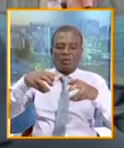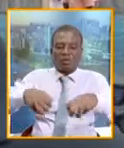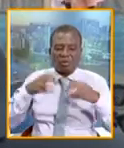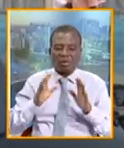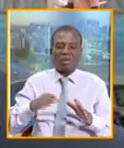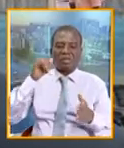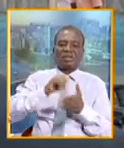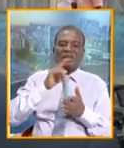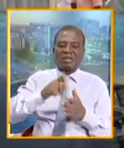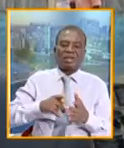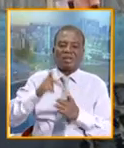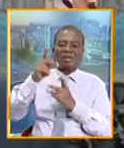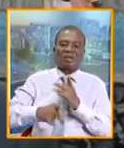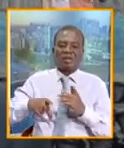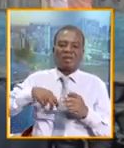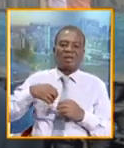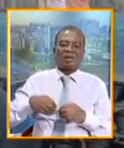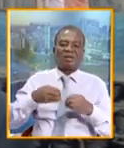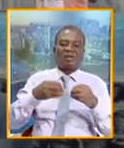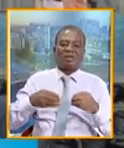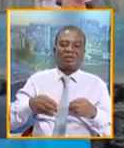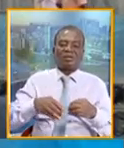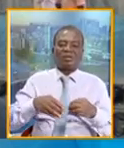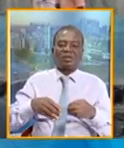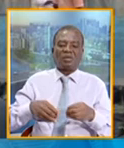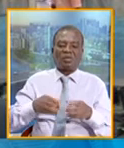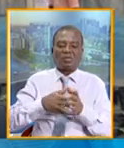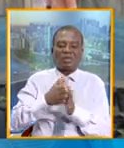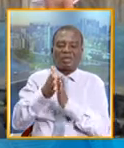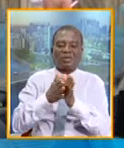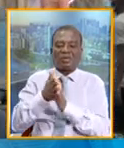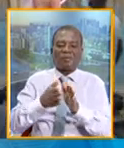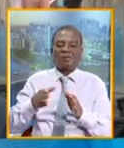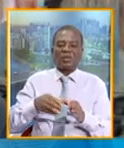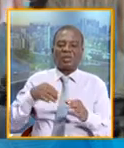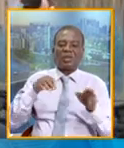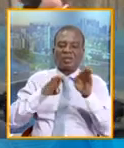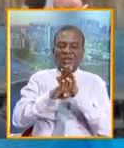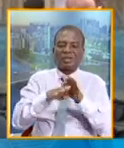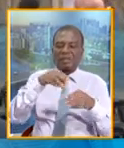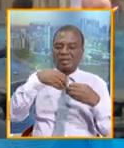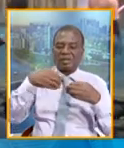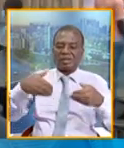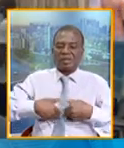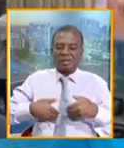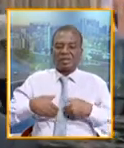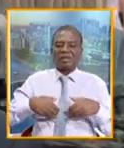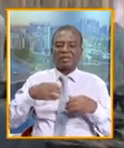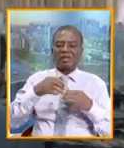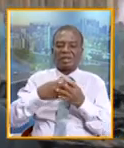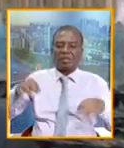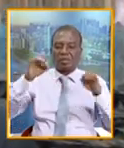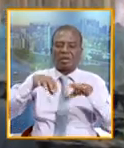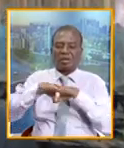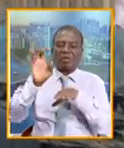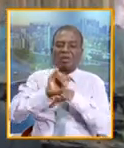un projet qui nous tient à cœur, puisqu'on pense qu'effectivement l'insertion des jeunes et l'accès à l'emploi, c'est une thématique importante en